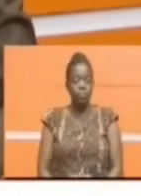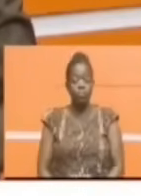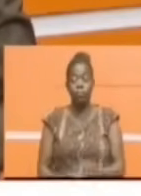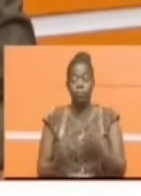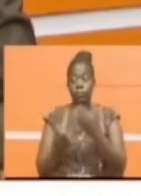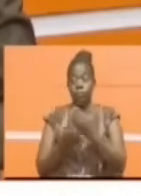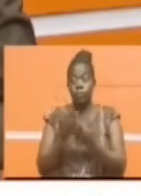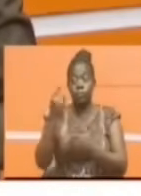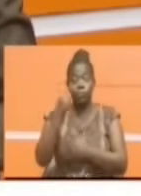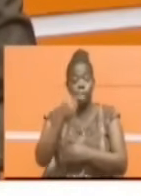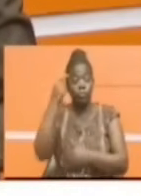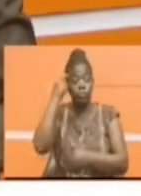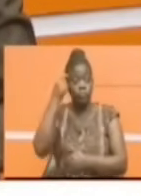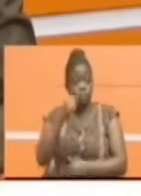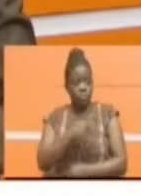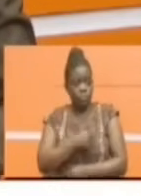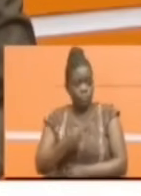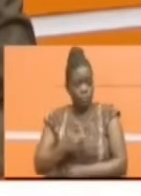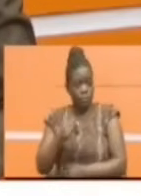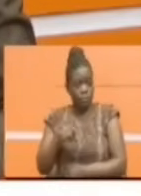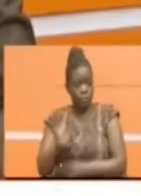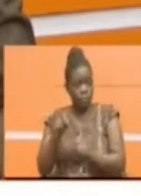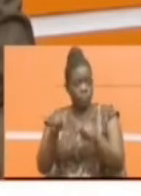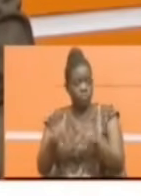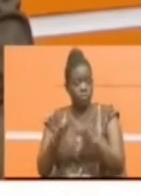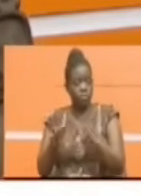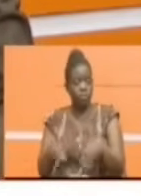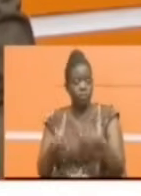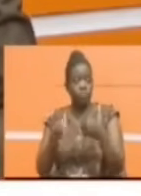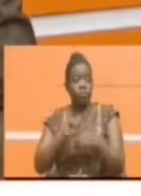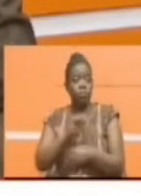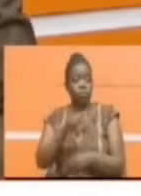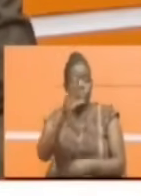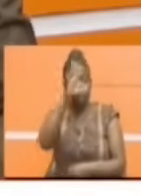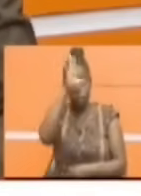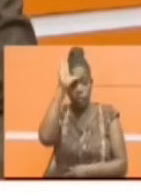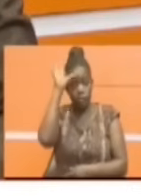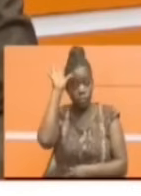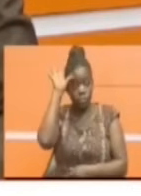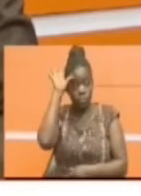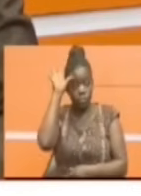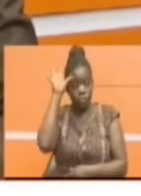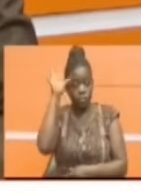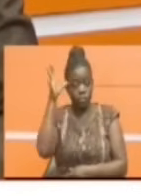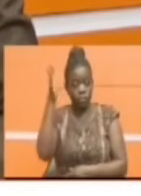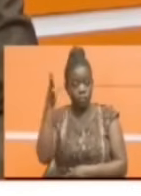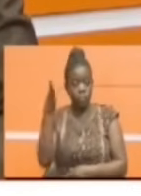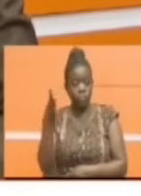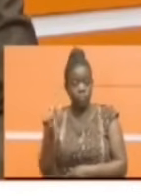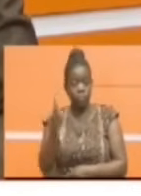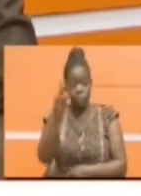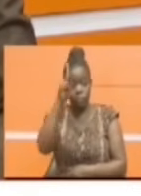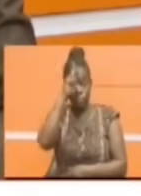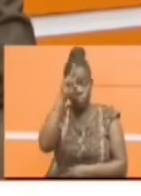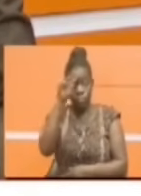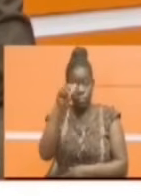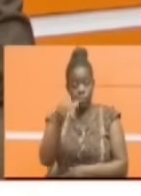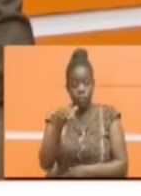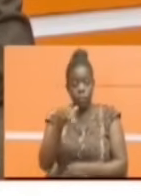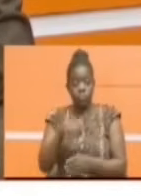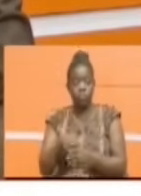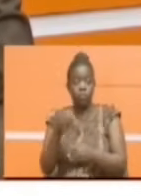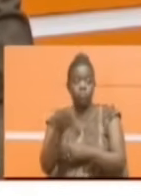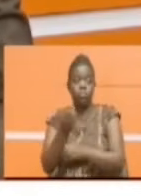Mukukuza olunaku lw'abamaama olwaleero tukuleeteddwa omukyala Esther Musanana Kayemba ono wa ku kyalo Nazigo mu